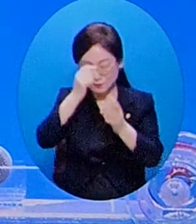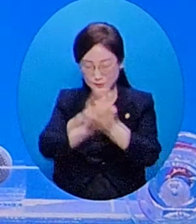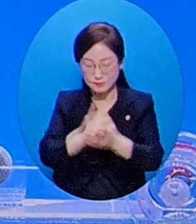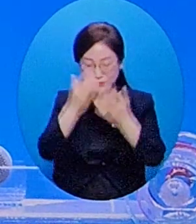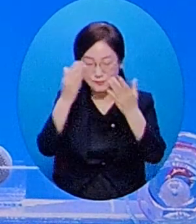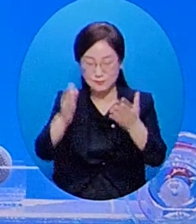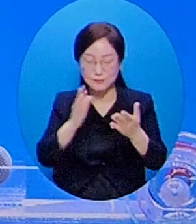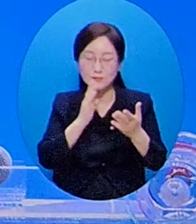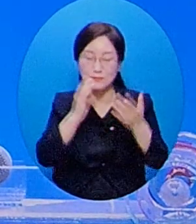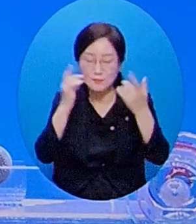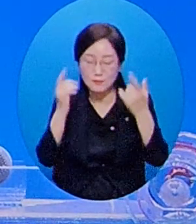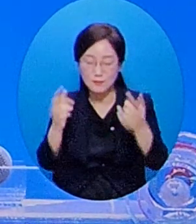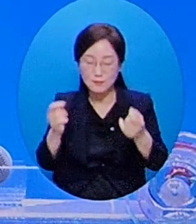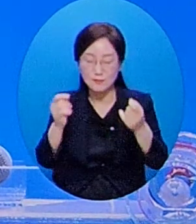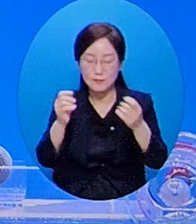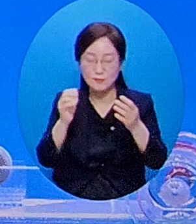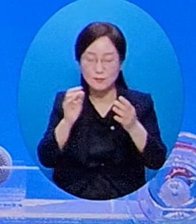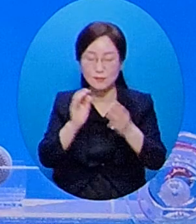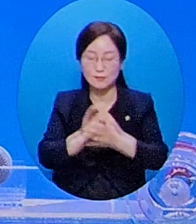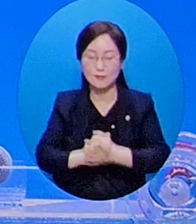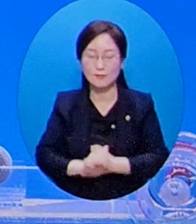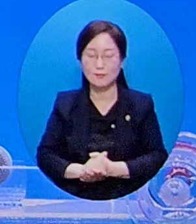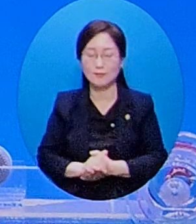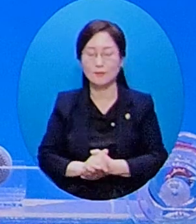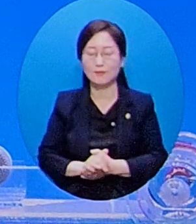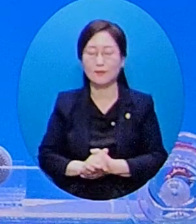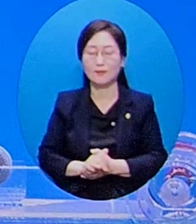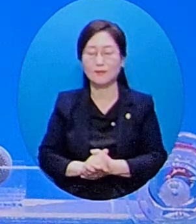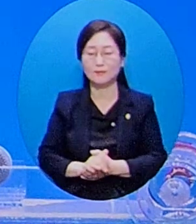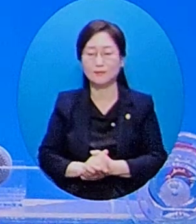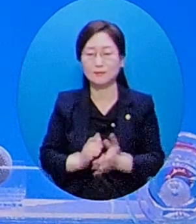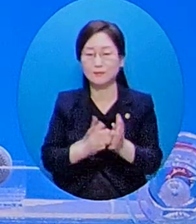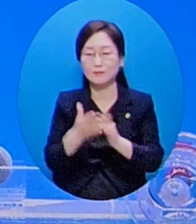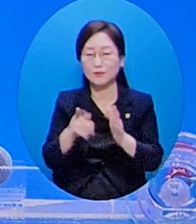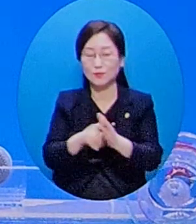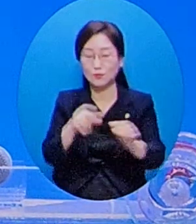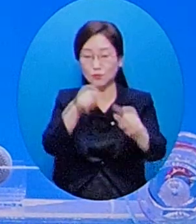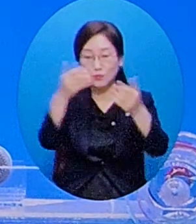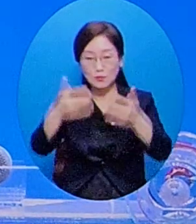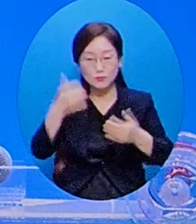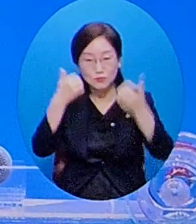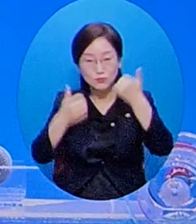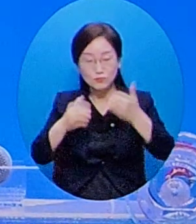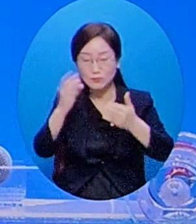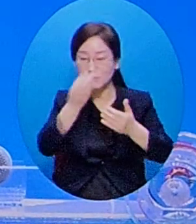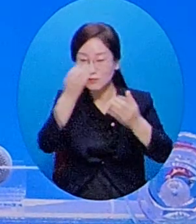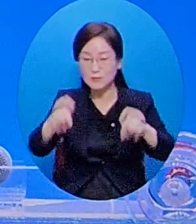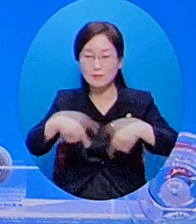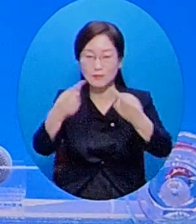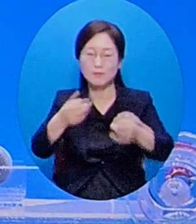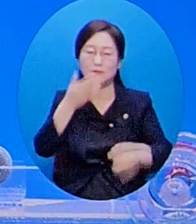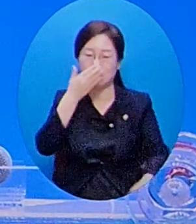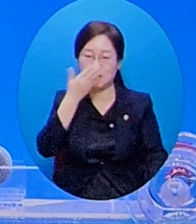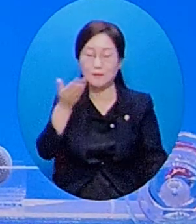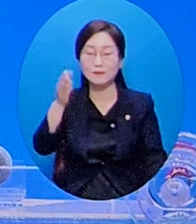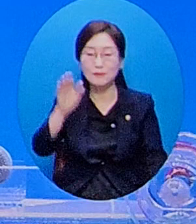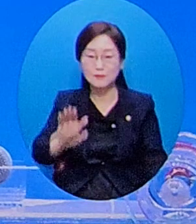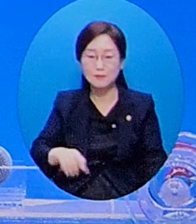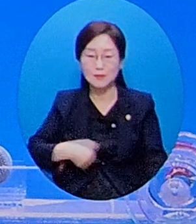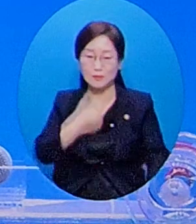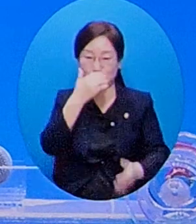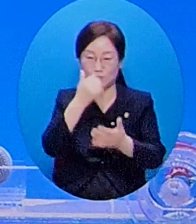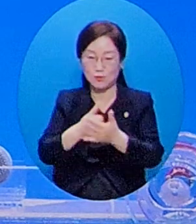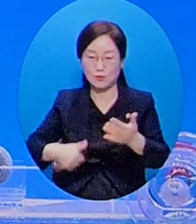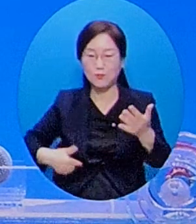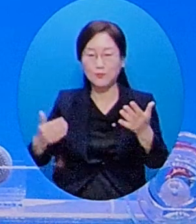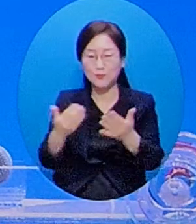기도 올리옵나이다. 아멘. 예수 믿고 구원받은 사람은 누구나 성찬에 참여할 수가 있습니다. 그러나 자기의 죄를